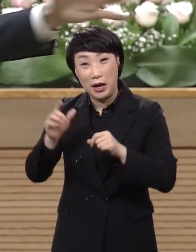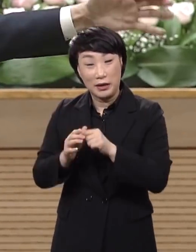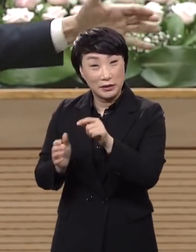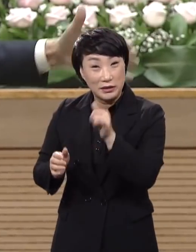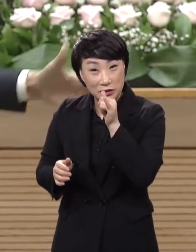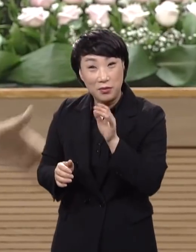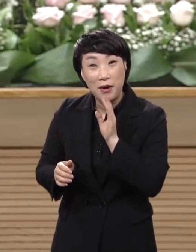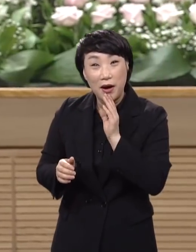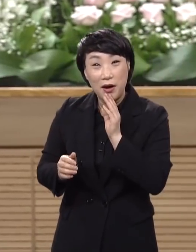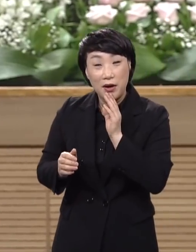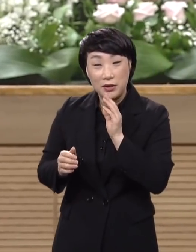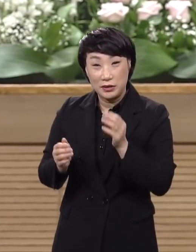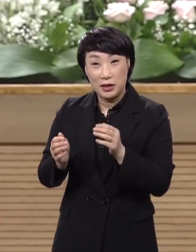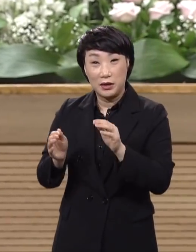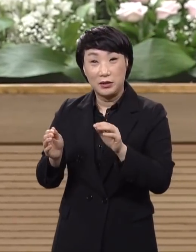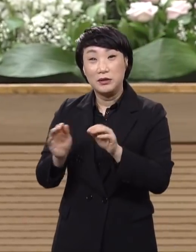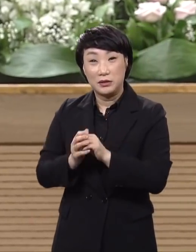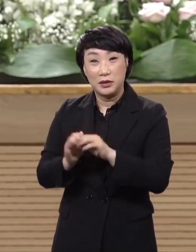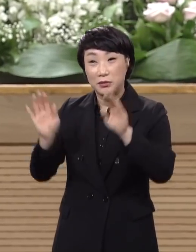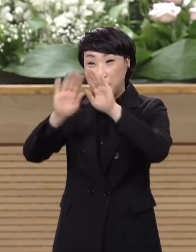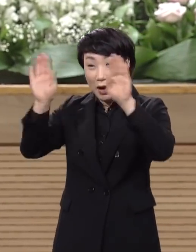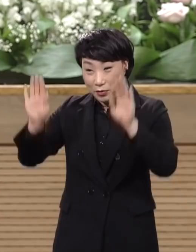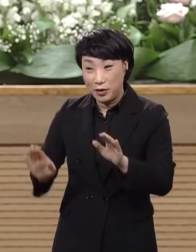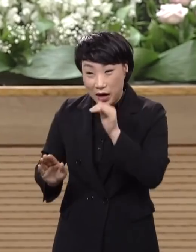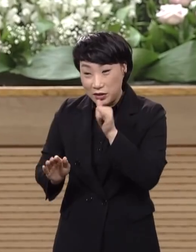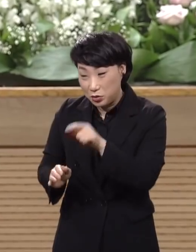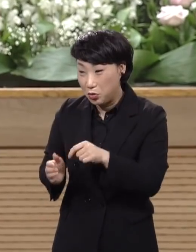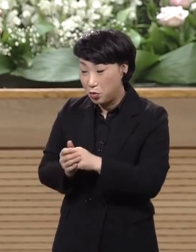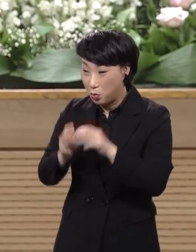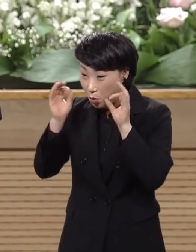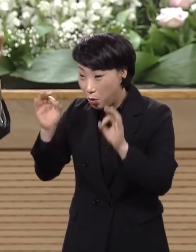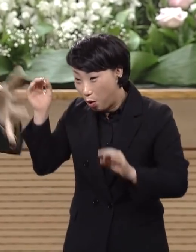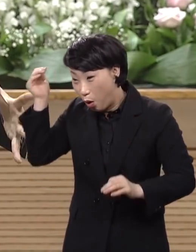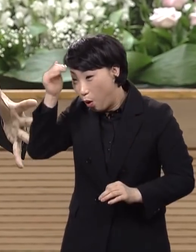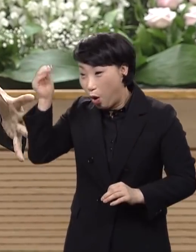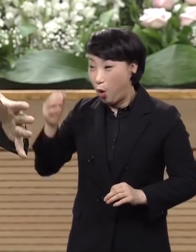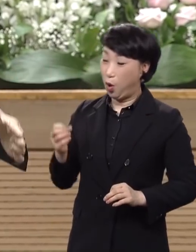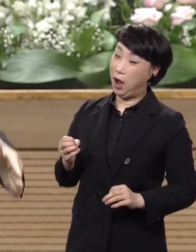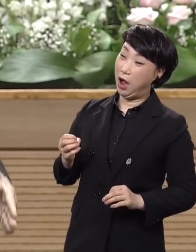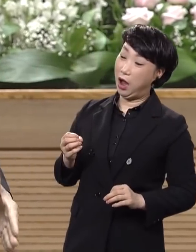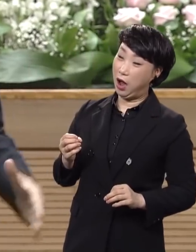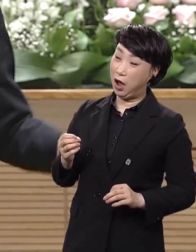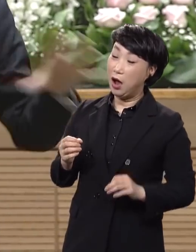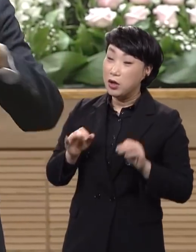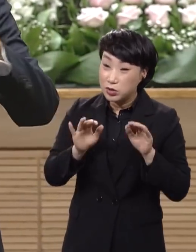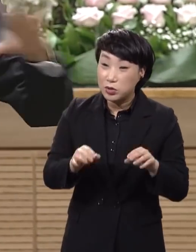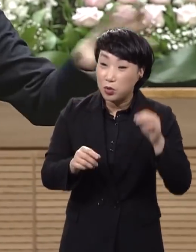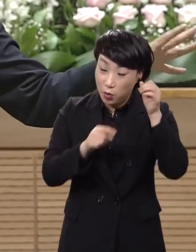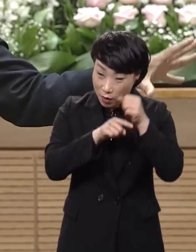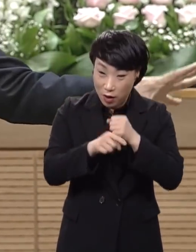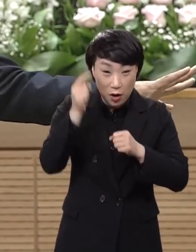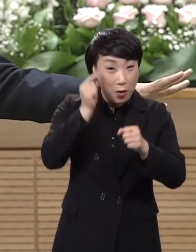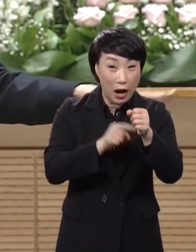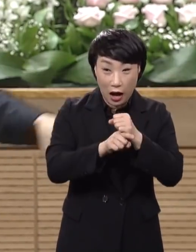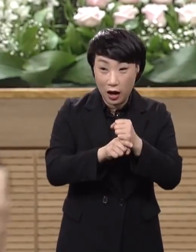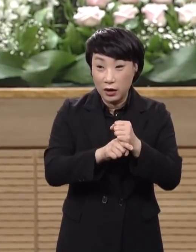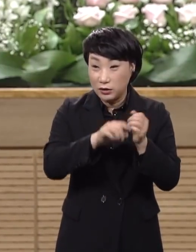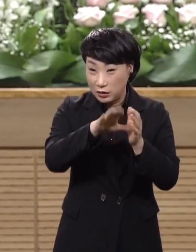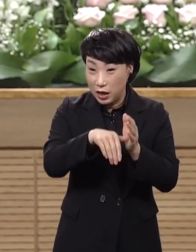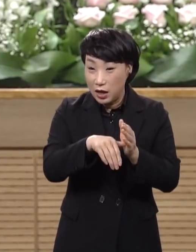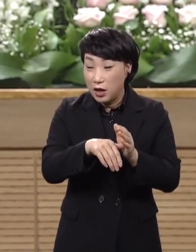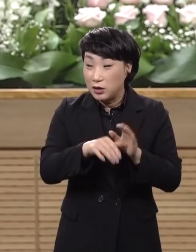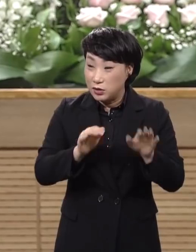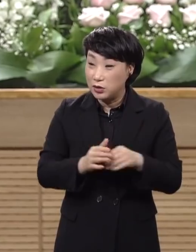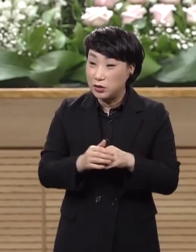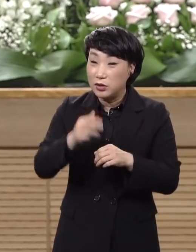이 전시관이 딱 있었는데 거기 가서 얘기를 나눌 때 이건 오늘의 과학적인 시대도 잣나무 가지고